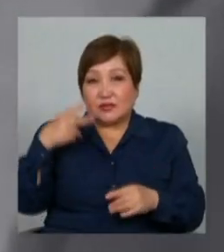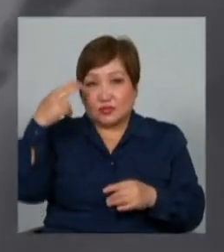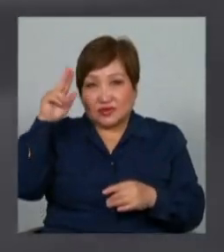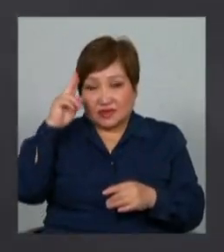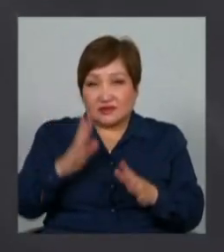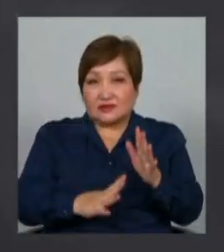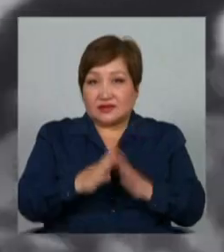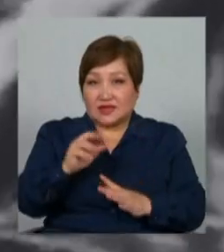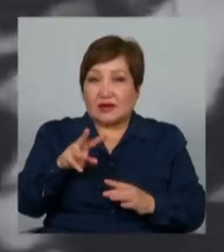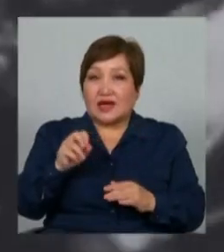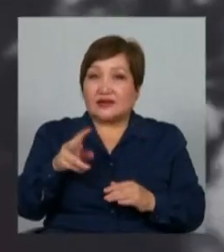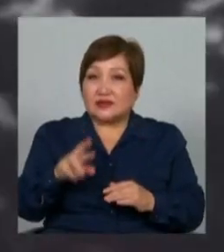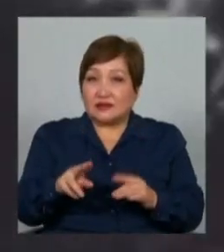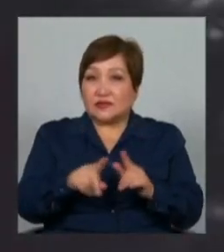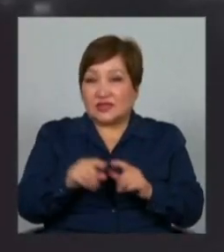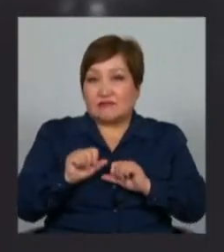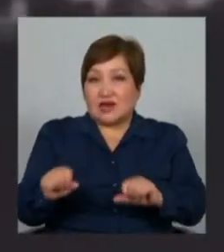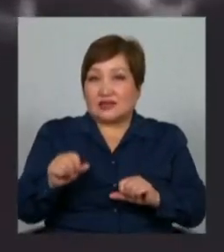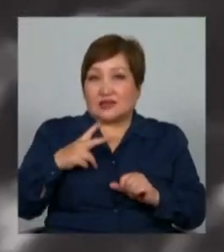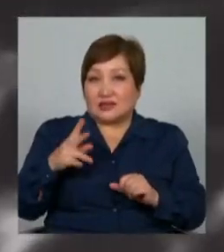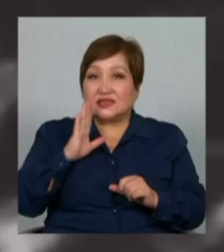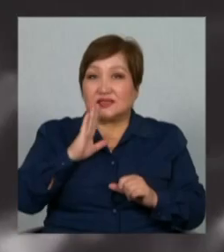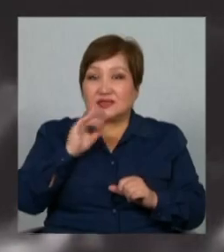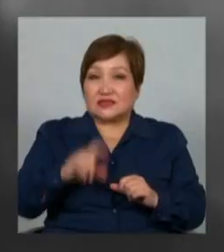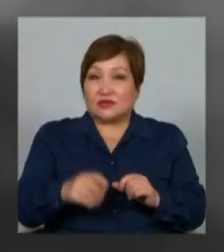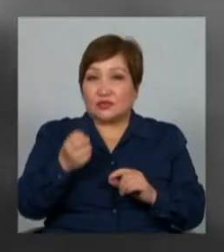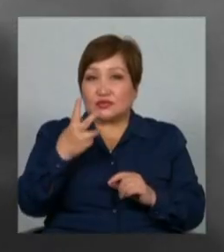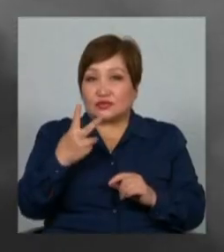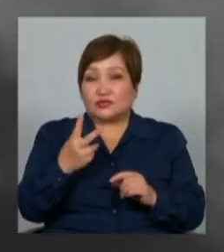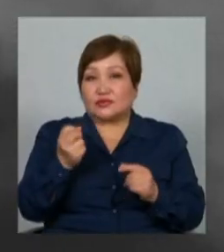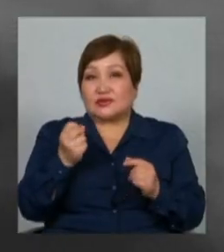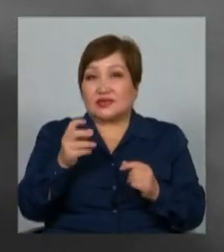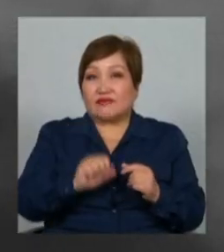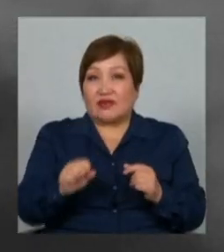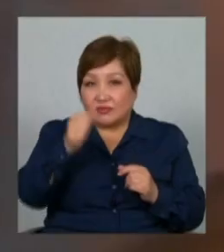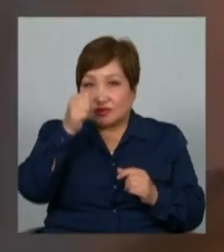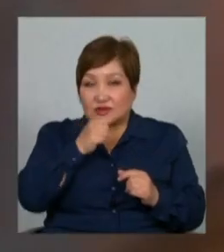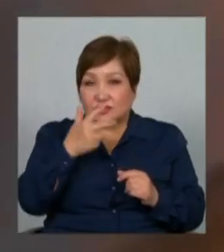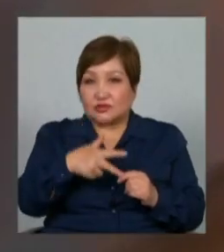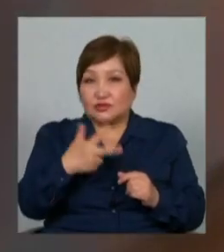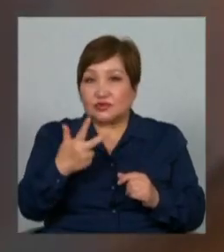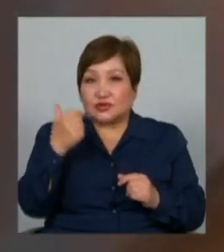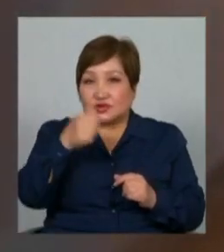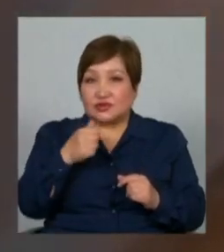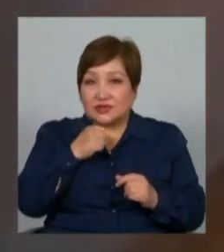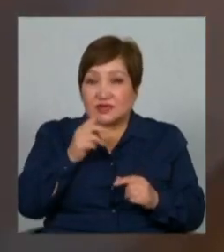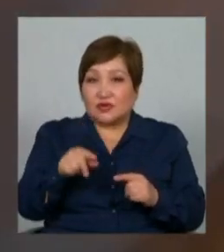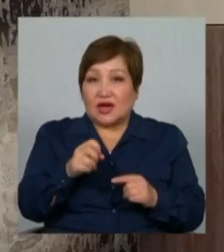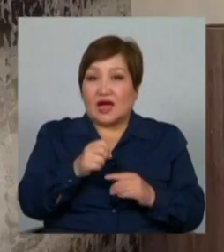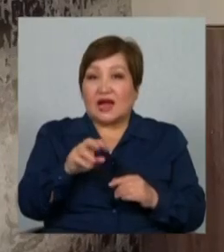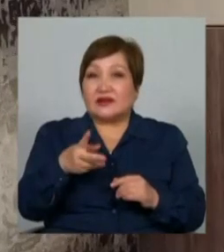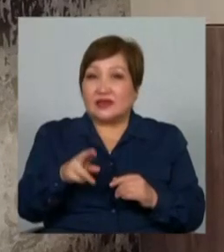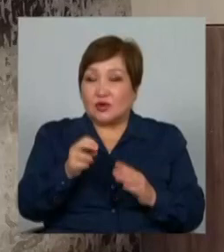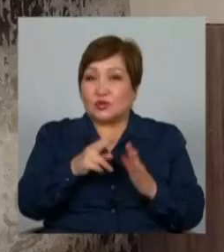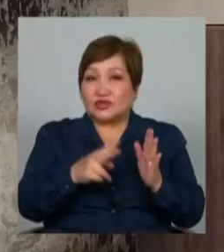тілкегін ерте көрген батыр қыз 1943 жылдың тамыз айында майданға аттанады. Ол кездері Әлия небәрі 17 жаста еді.